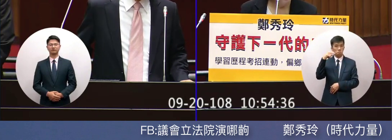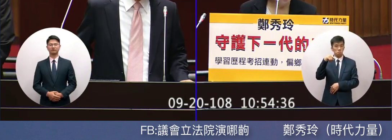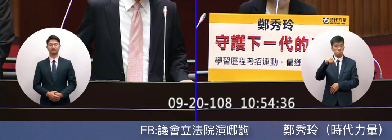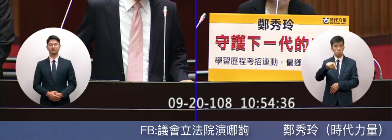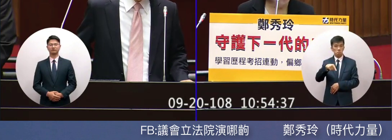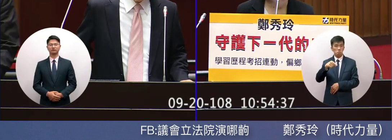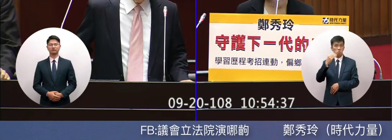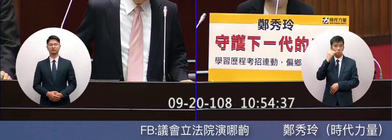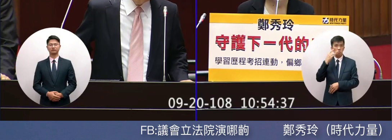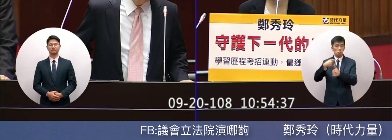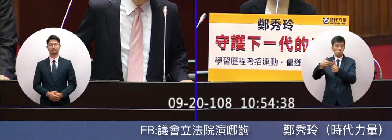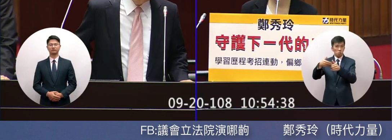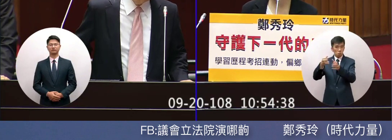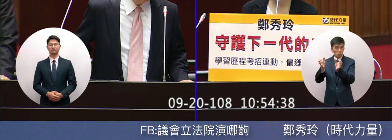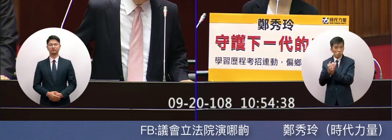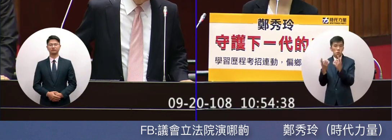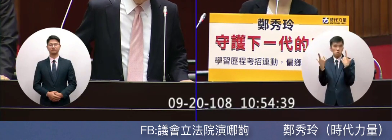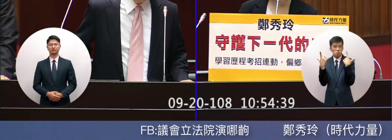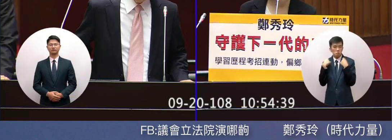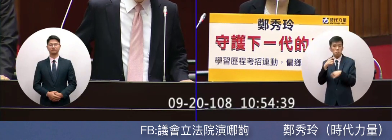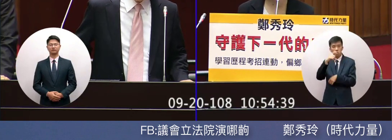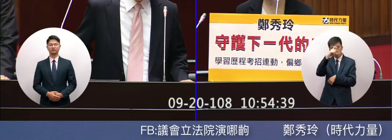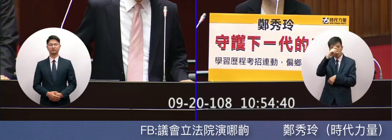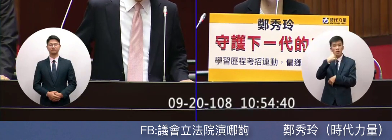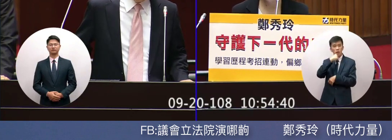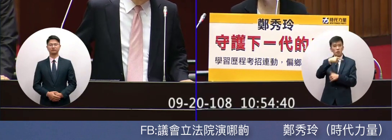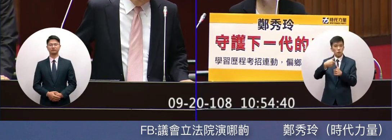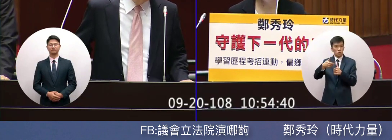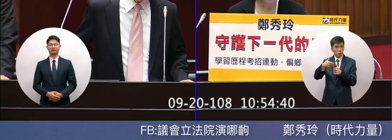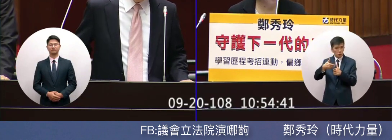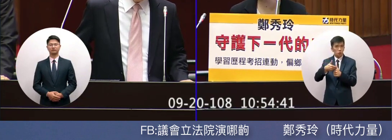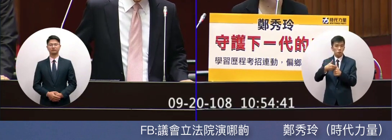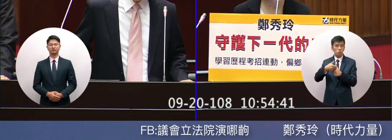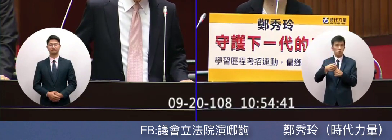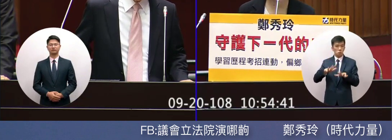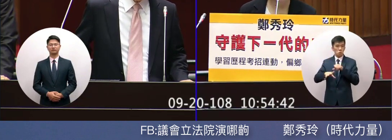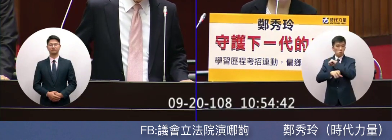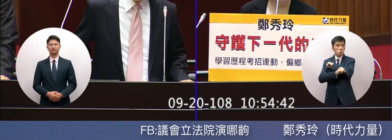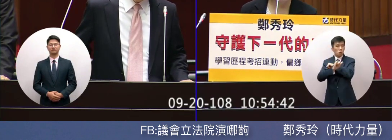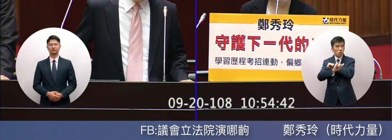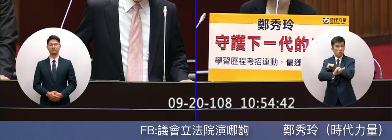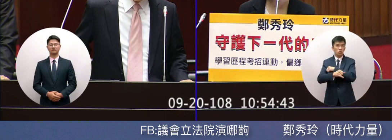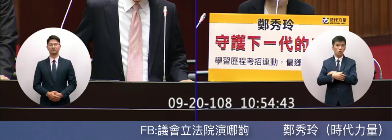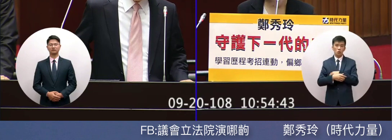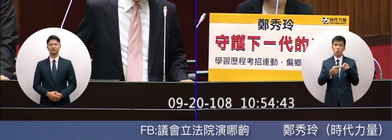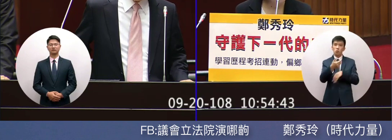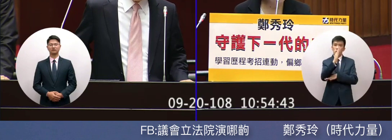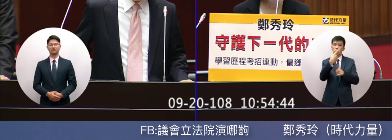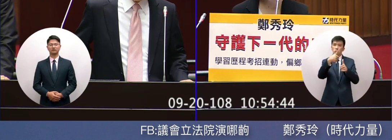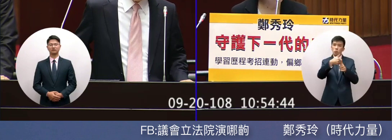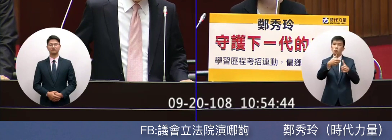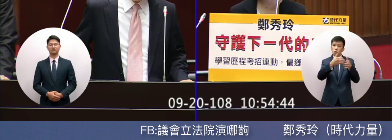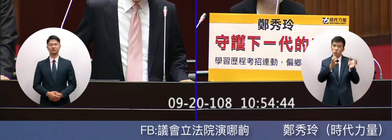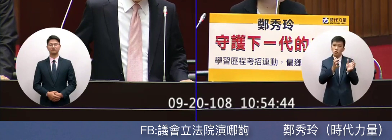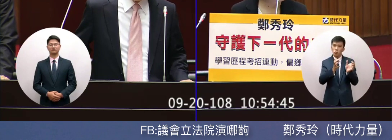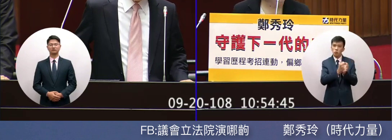于这个教育部来讲，我们本来是希望台湾的这个教育体系其实还蛮好的就是公立的教育体系，本来是